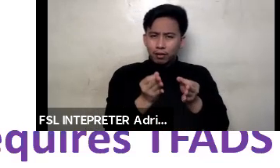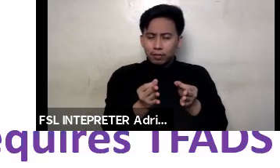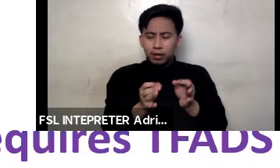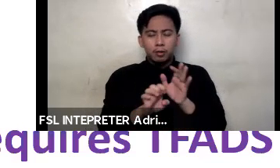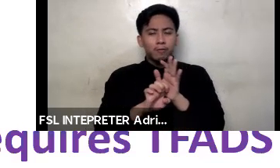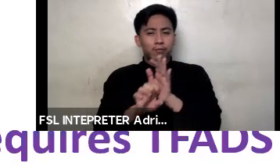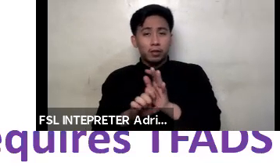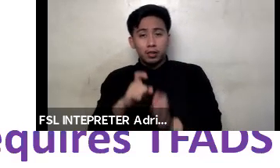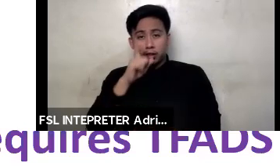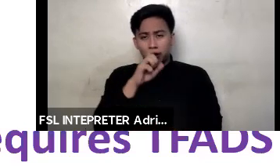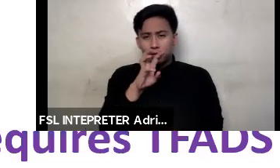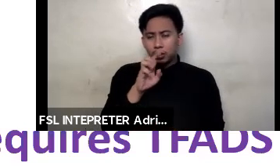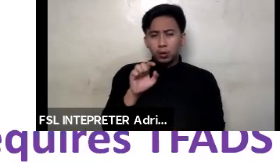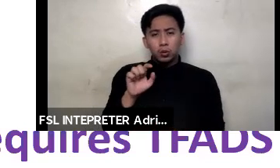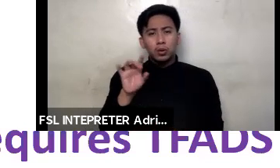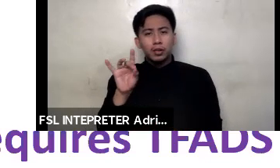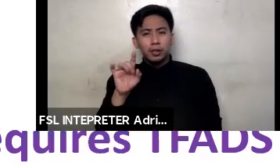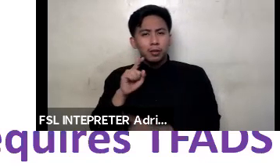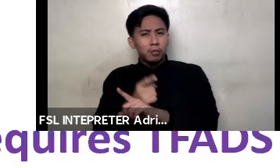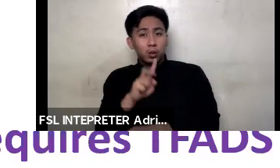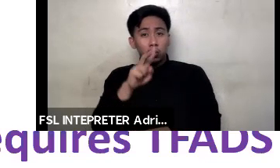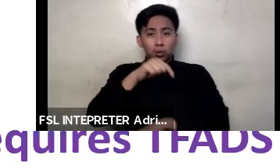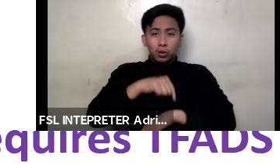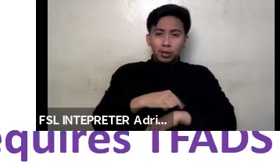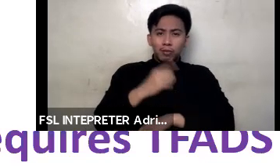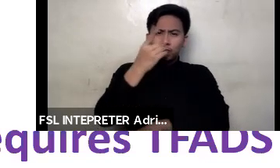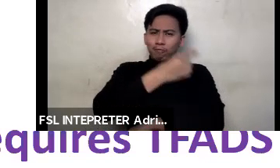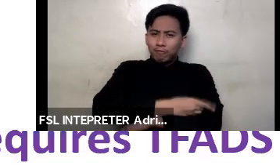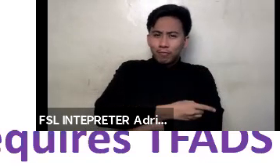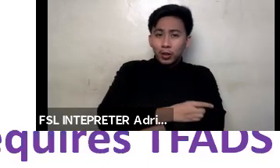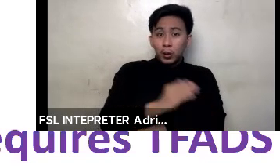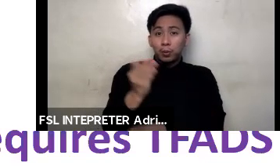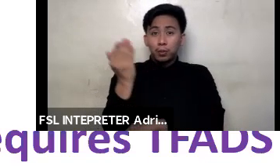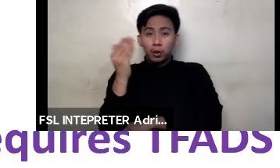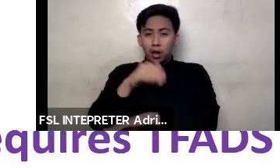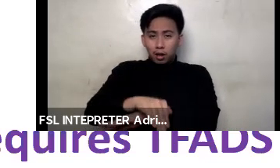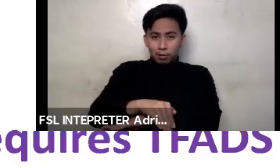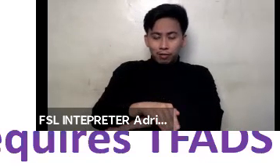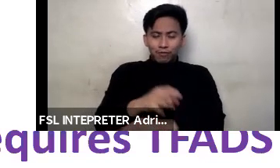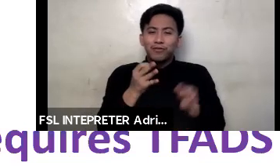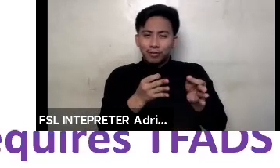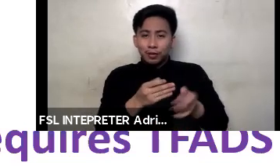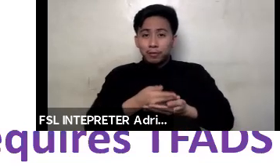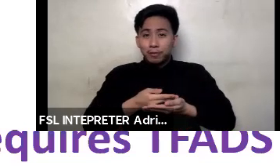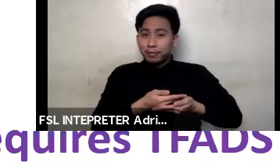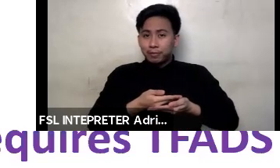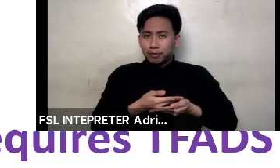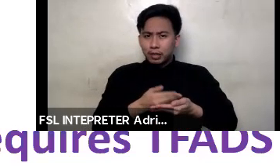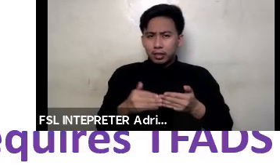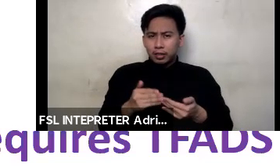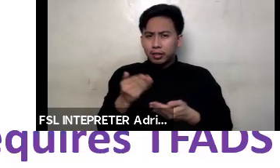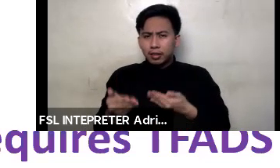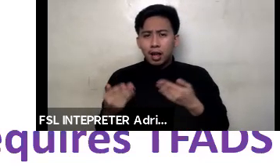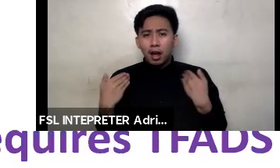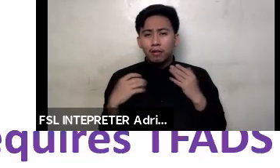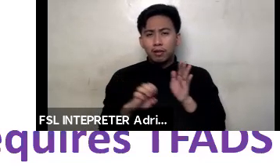child age 6 to 8 months, kailangan dapat 2 times a day, no? Kaya ang picture natin may umaga at hapon. And then nakita natin dito na may example siya na